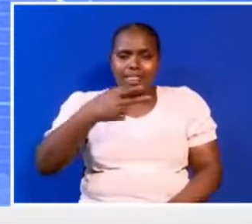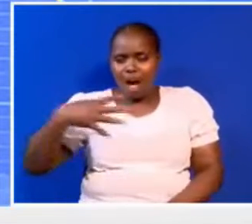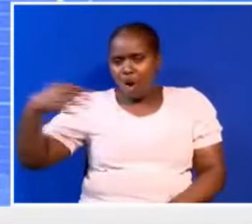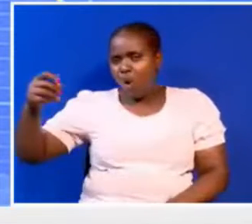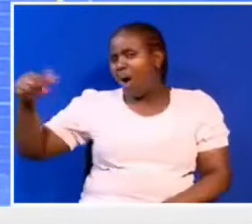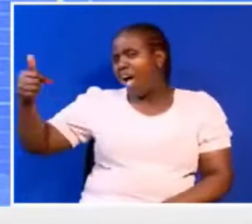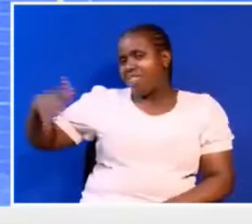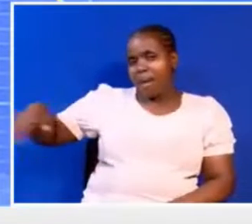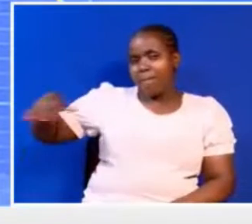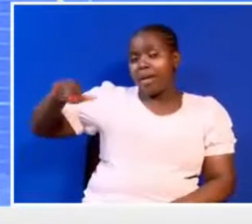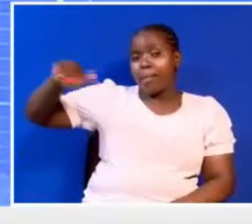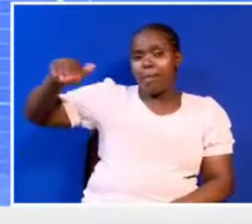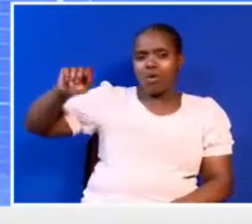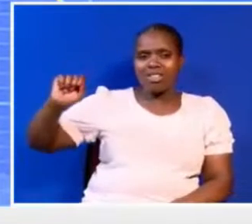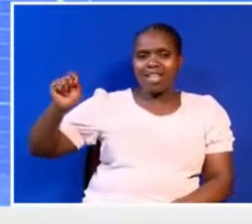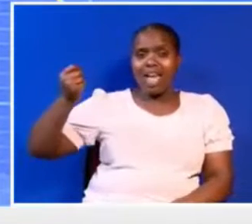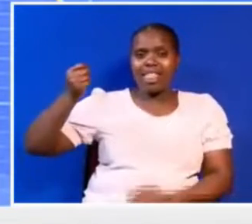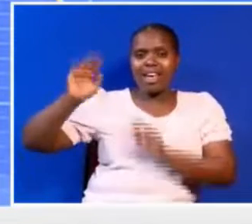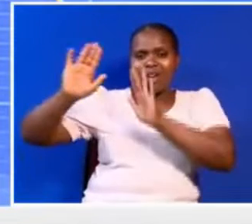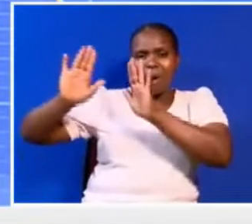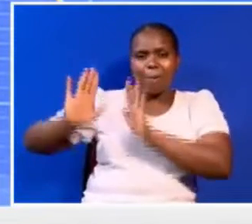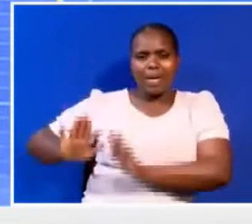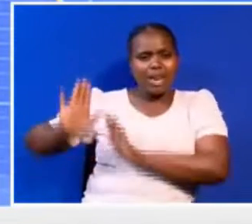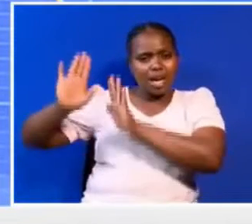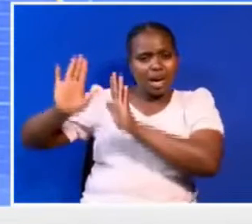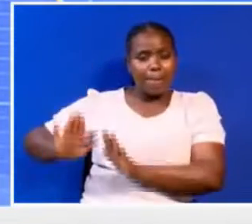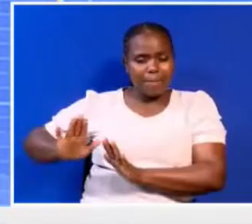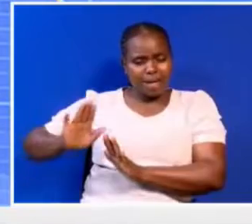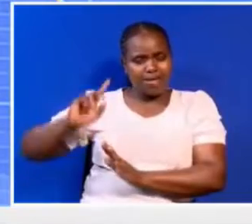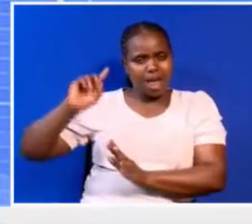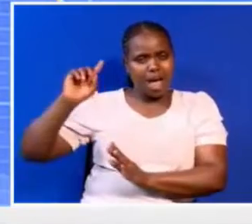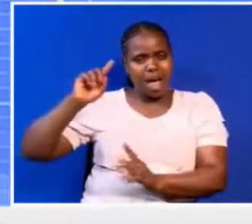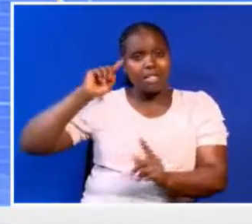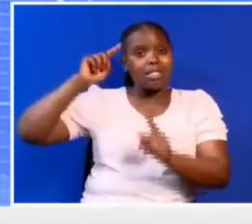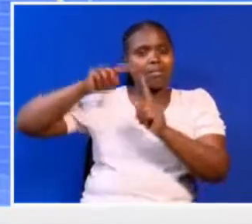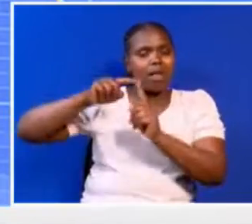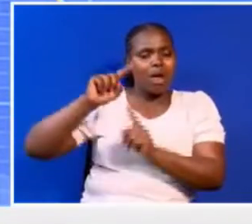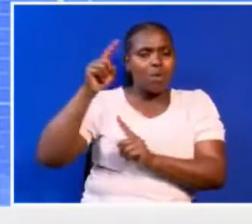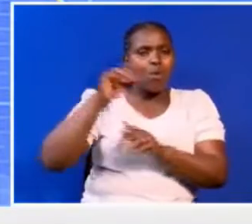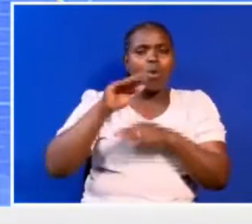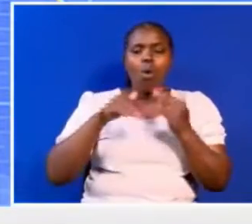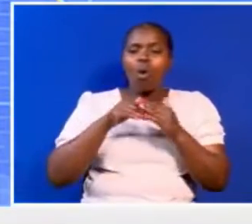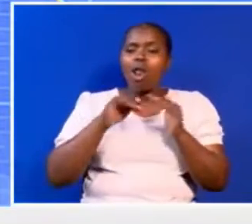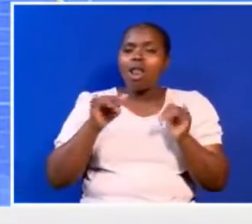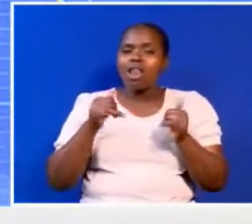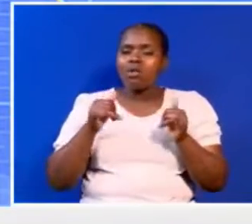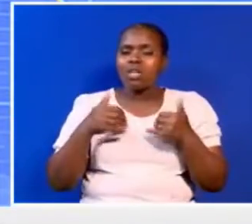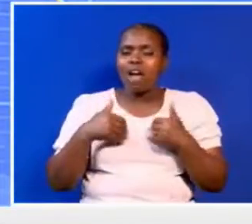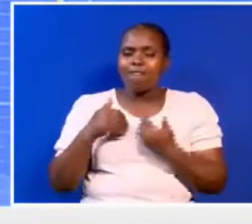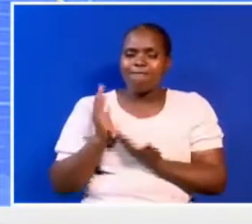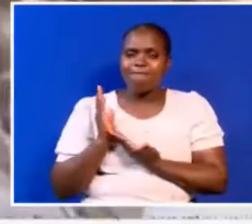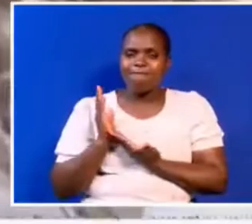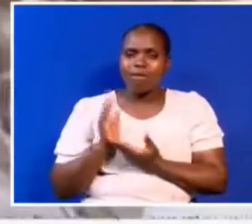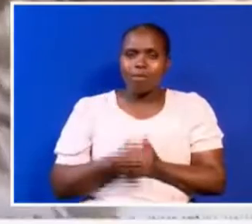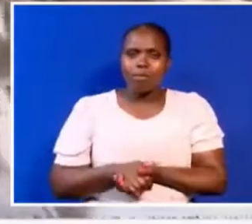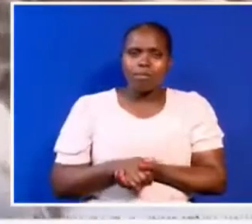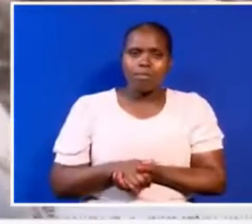maeneo mbalimbali ya Mlima Kenya kupigia upato muungano wa Azimio la Umoja. Dennis Monene na mseto wa taarifa